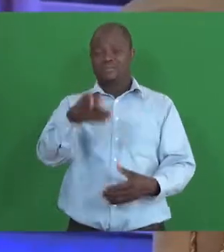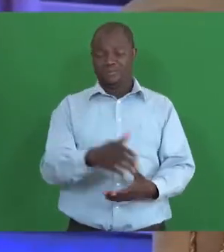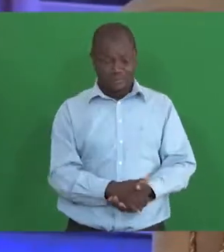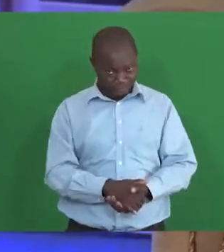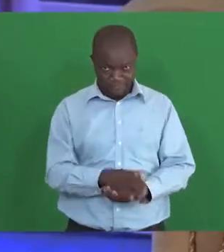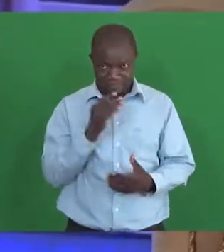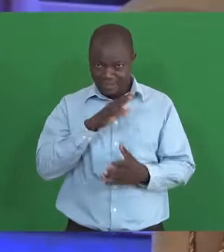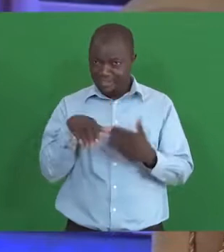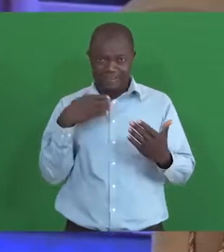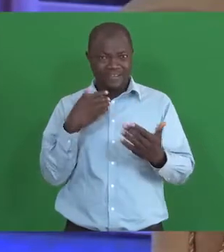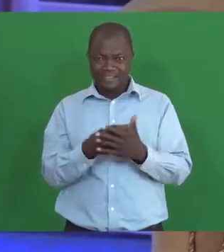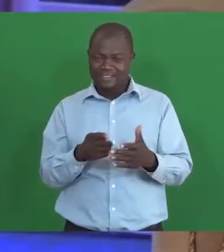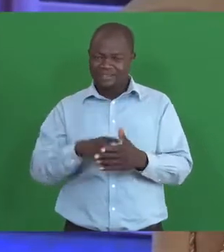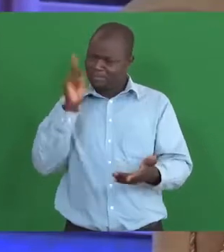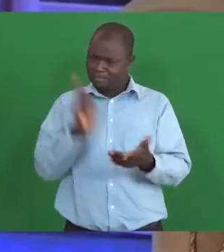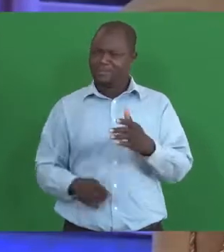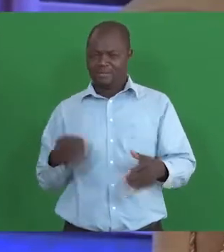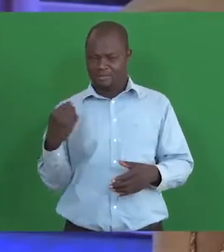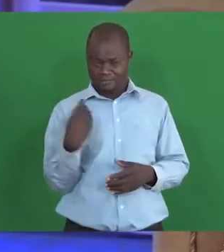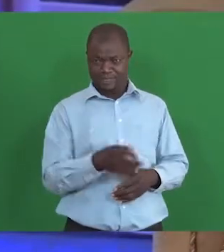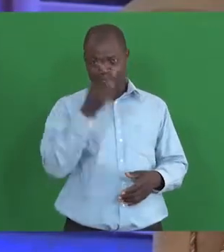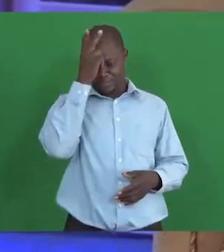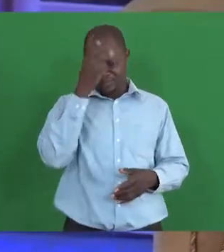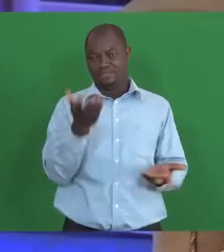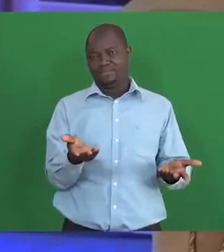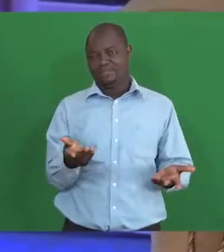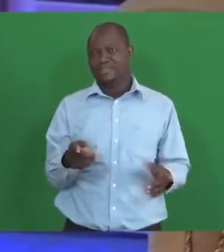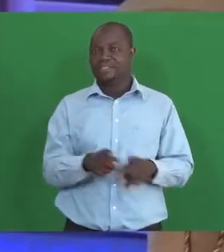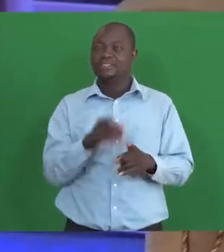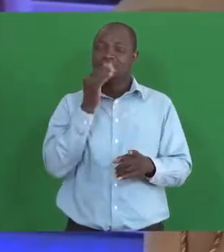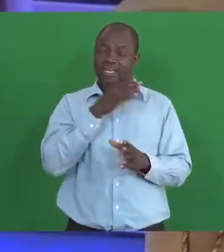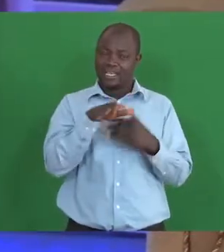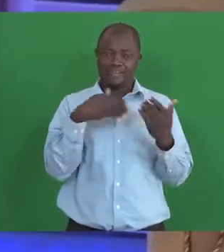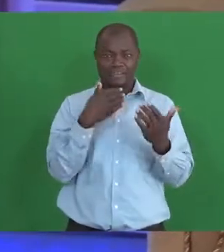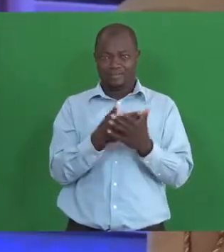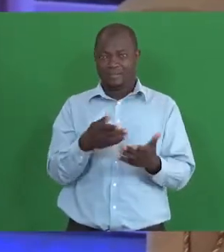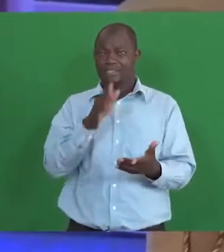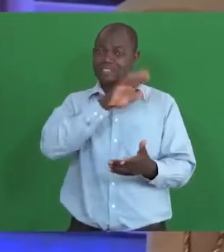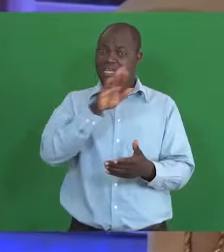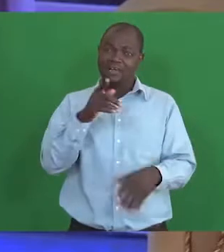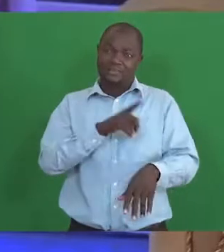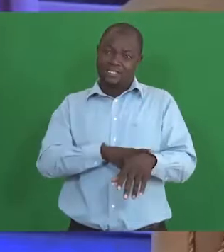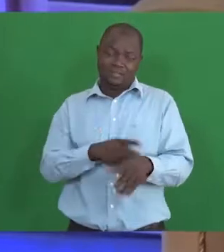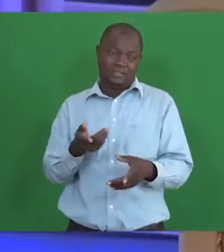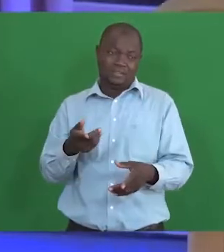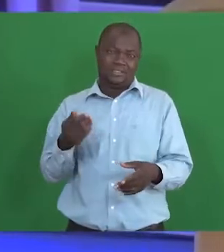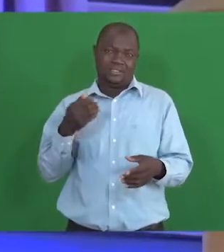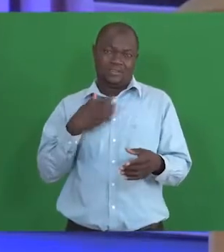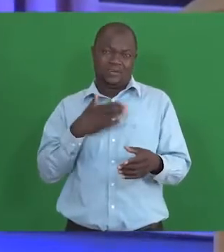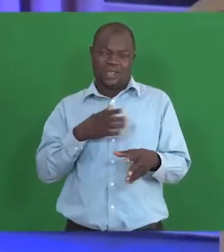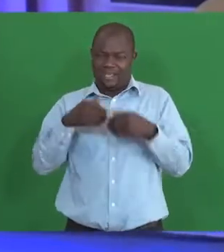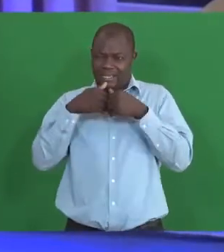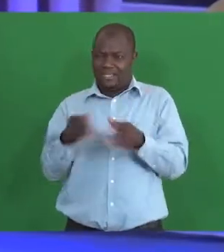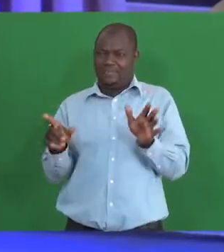Mashoko makukuti vachiripisa vanhu, handitika ataura zvaka mufungega. Dzimwe nguva tinopikisana